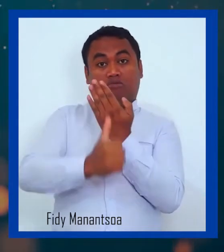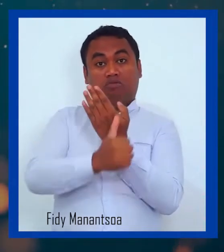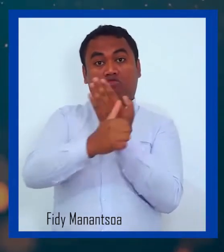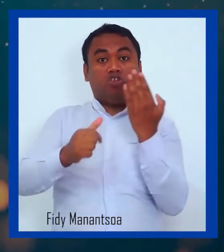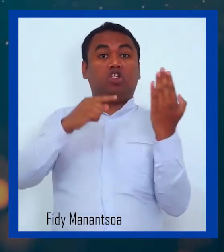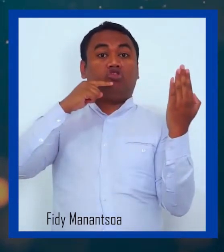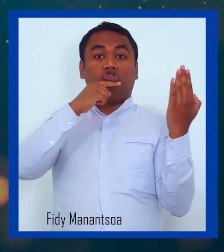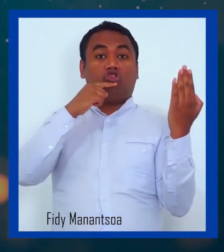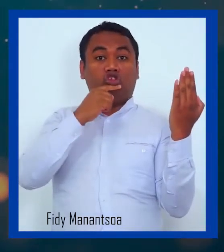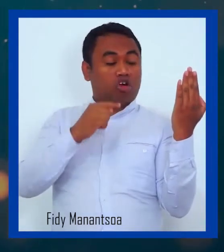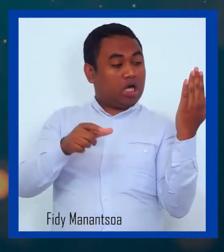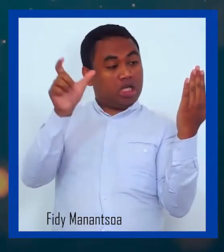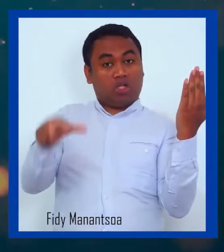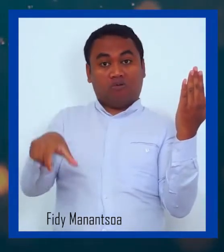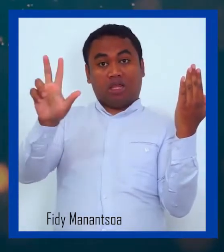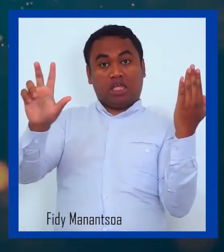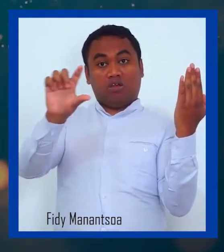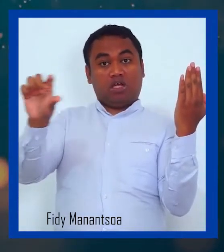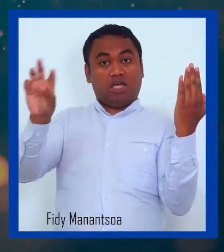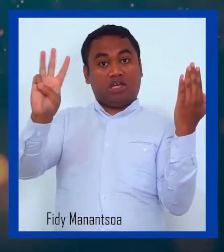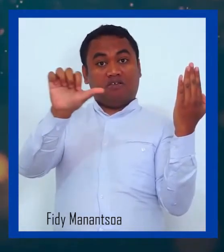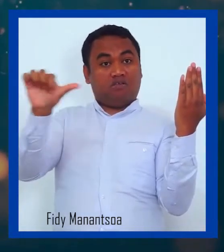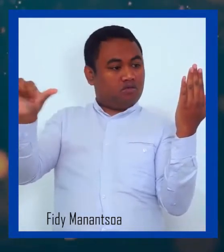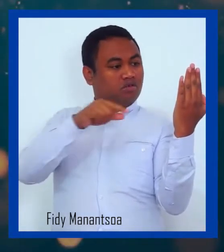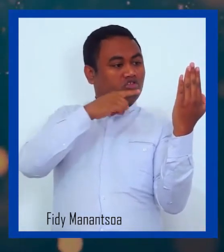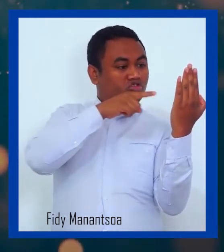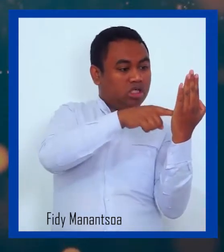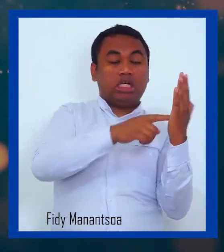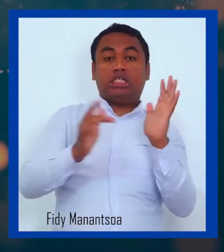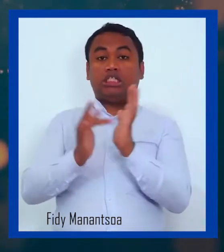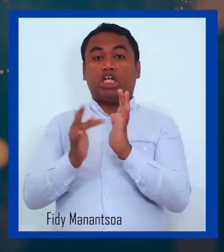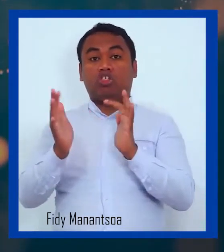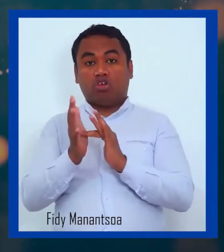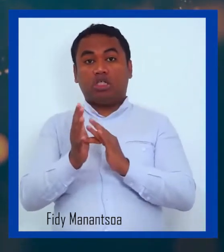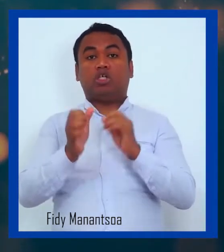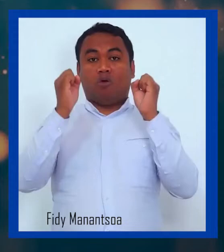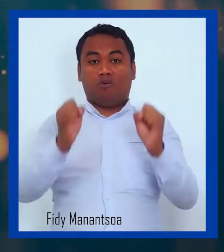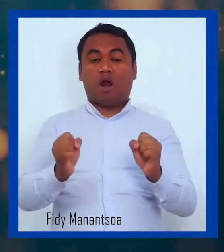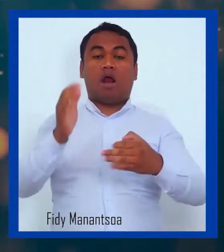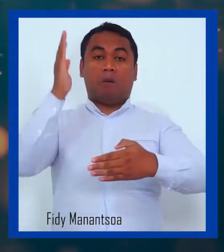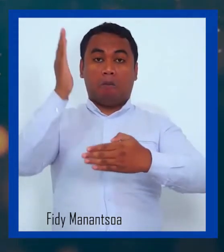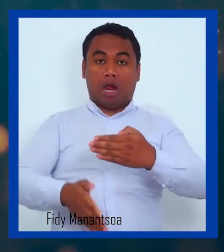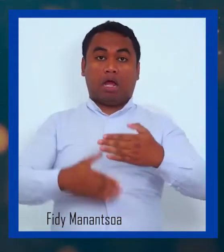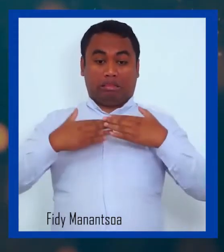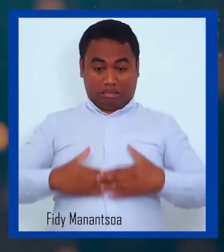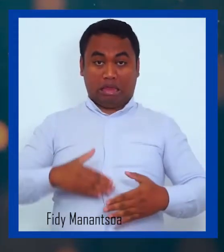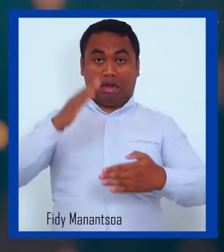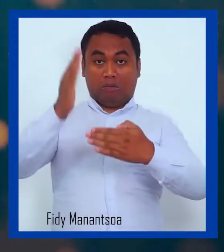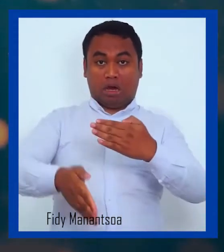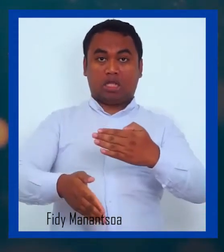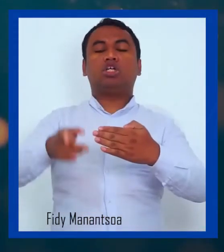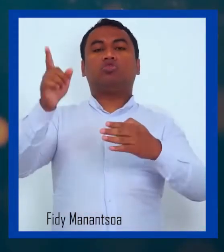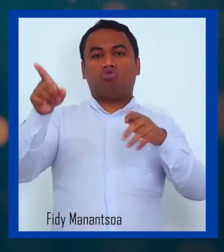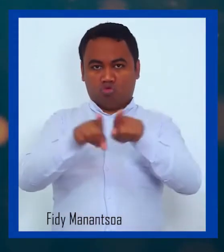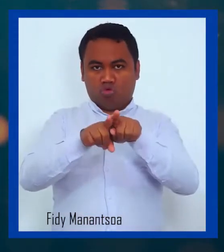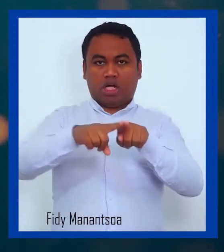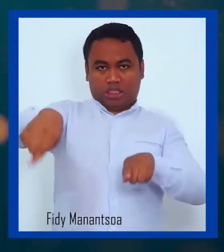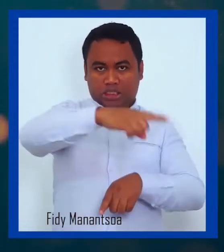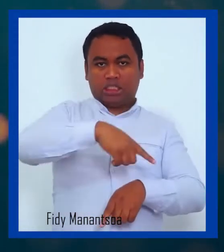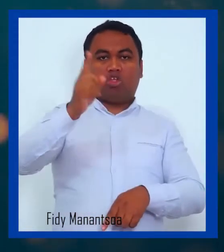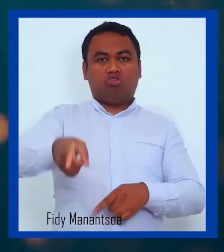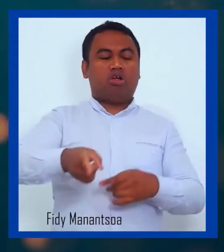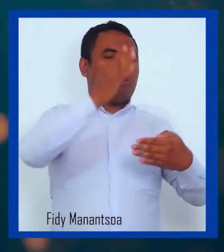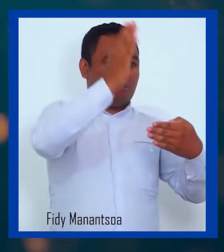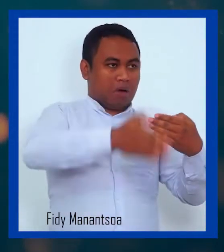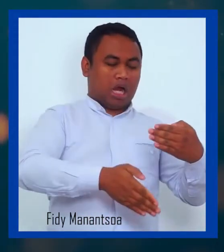manao hoe satria hozy izy nanolotra ny ainy hamonjy antsika, isika kosa mba tokony hanolotra ny antsika hamonjy ny